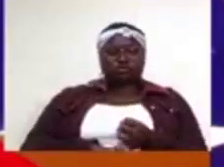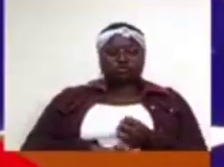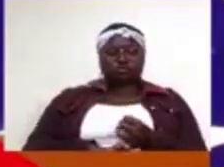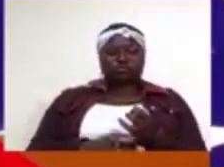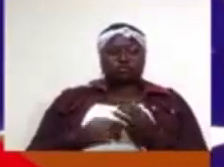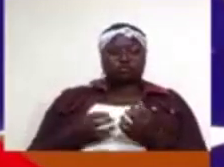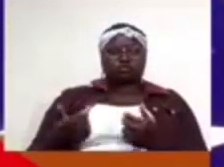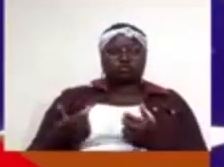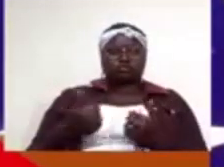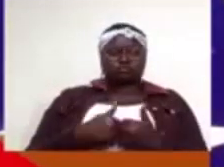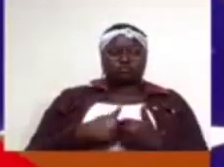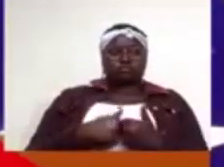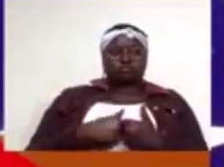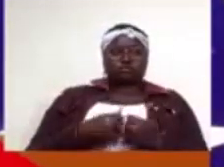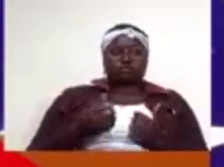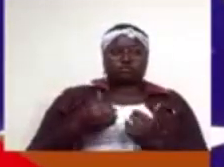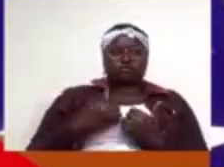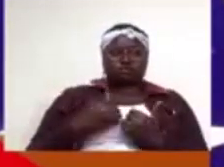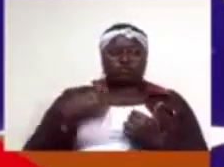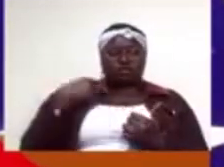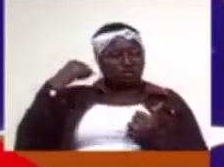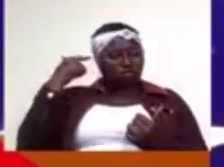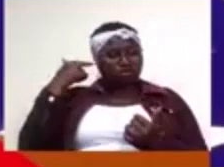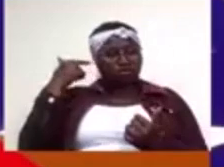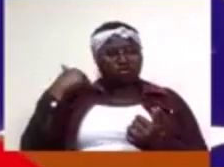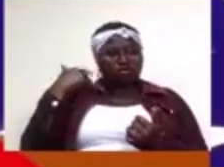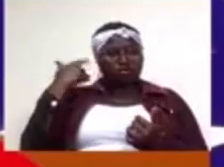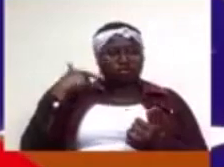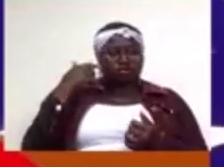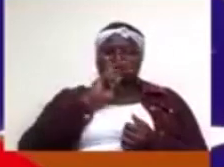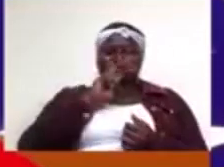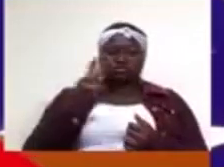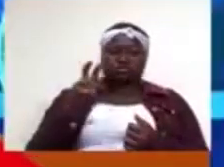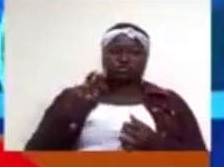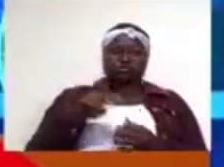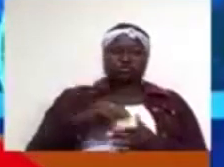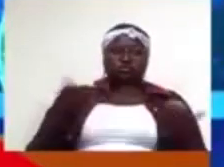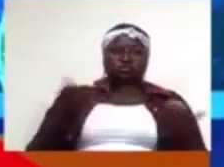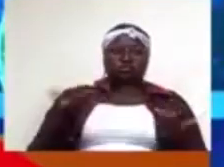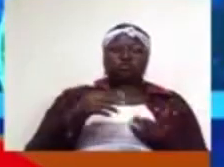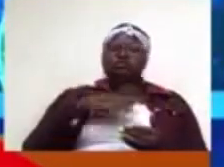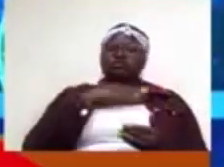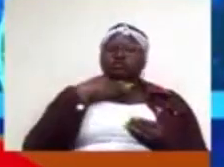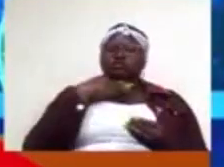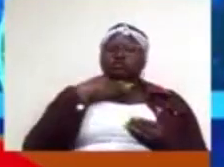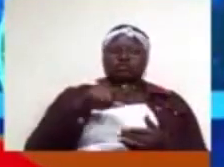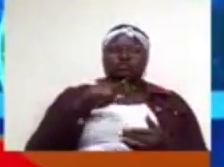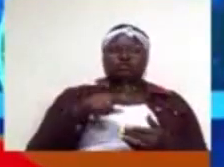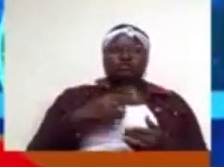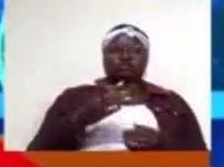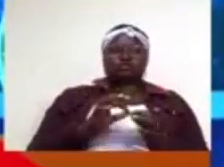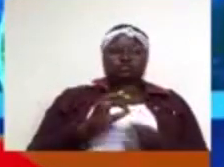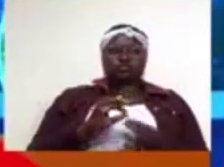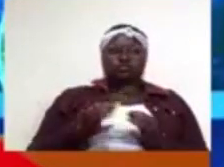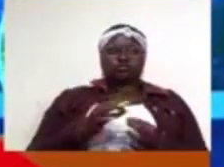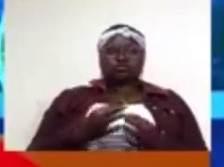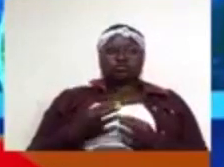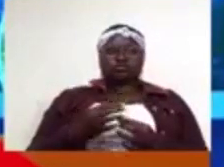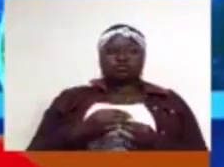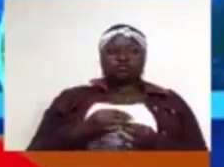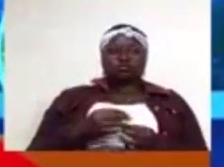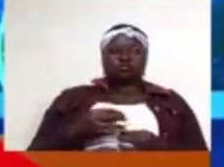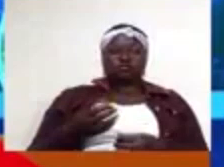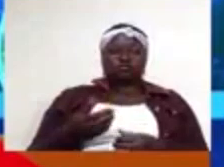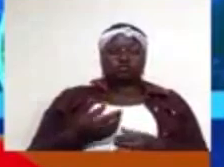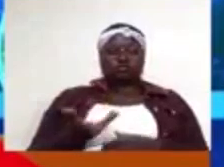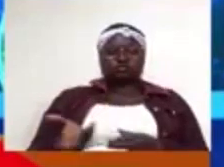atiriri ni riria manga ingeigwa gana ingigakuona no manoga kuraga for sure ite umenye mundu